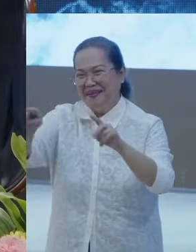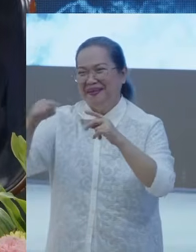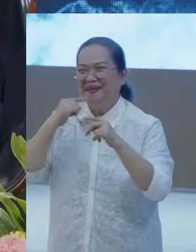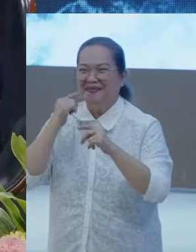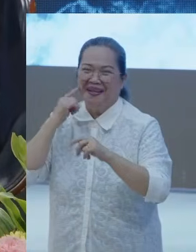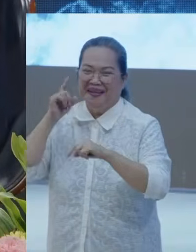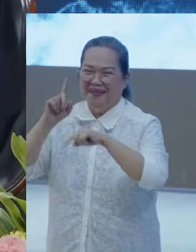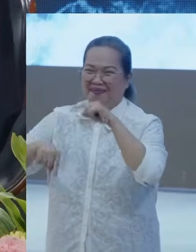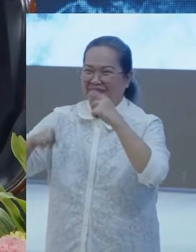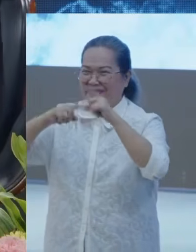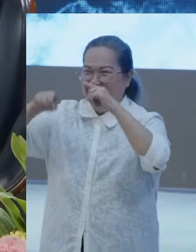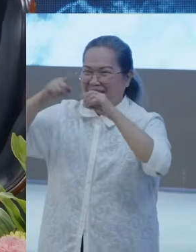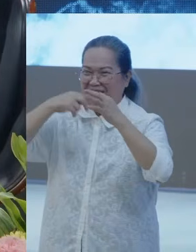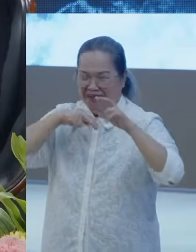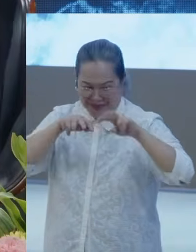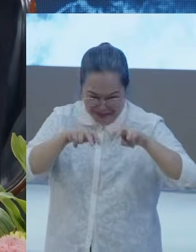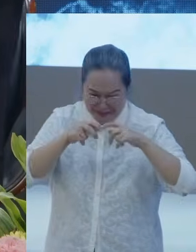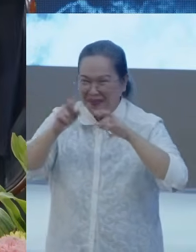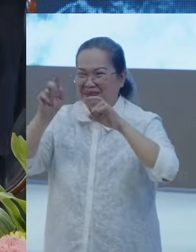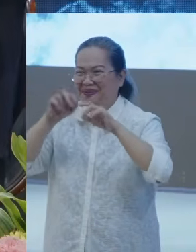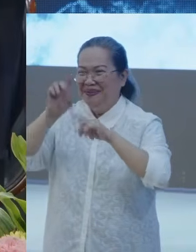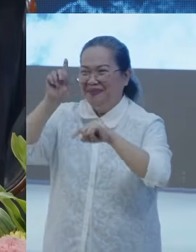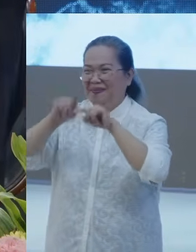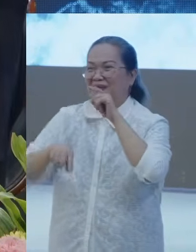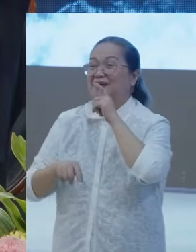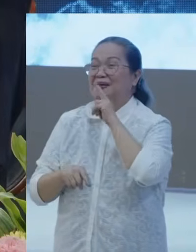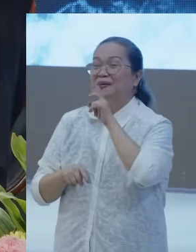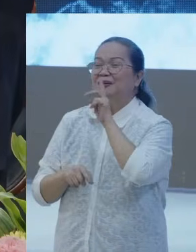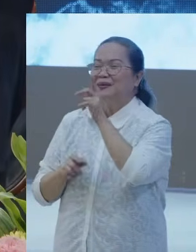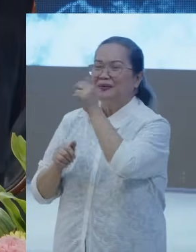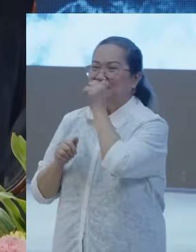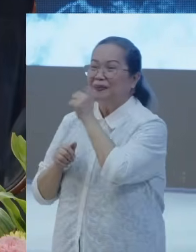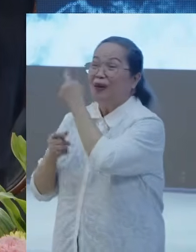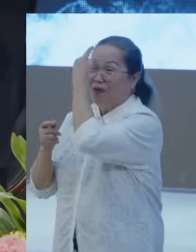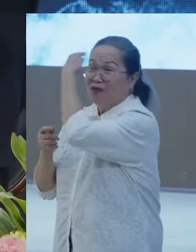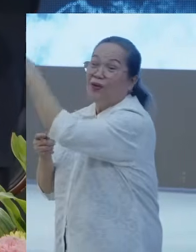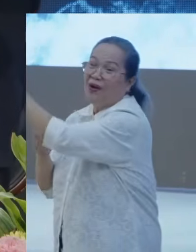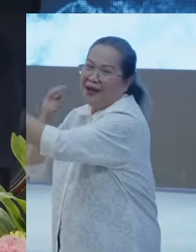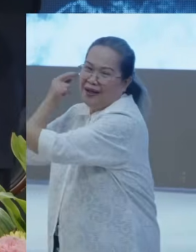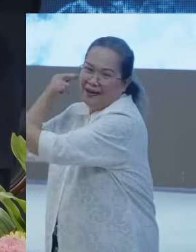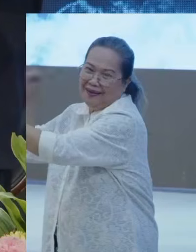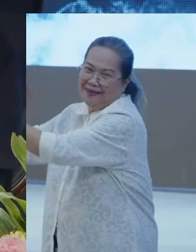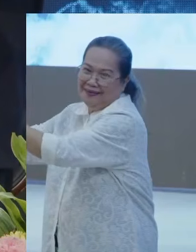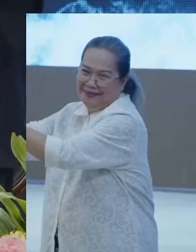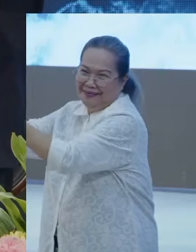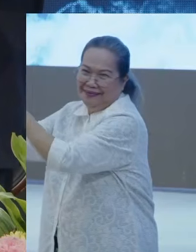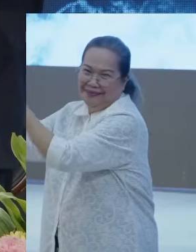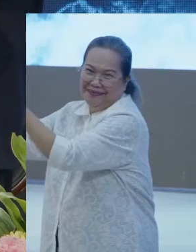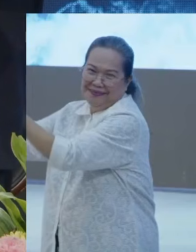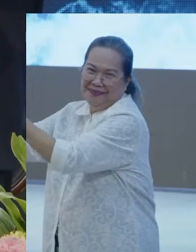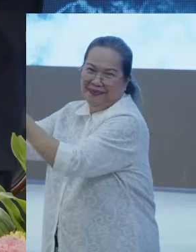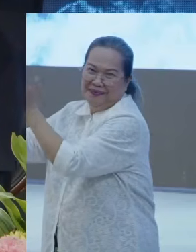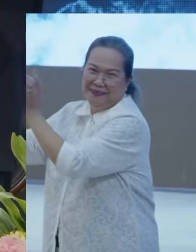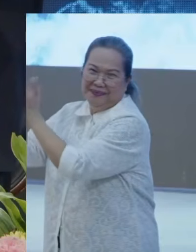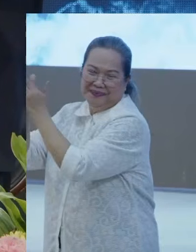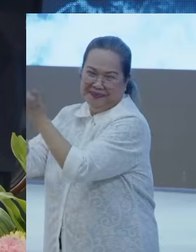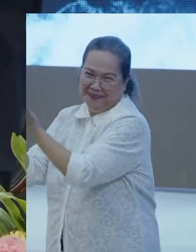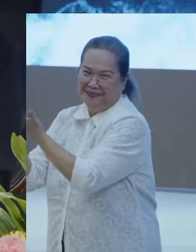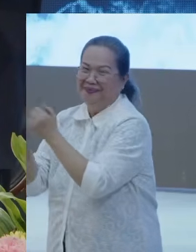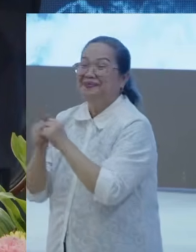hindi niyo ako maintindihan. Ano ba sinasabi nito? No? Dahil yung nauna doon